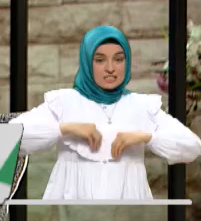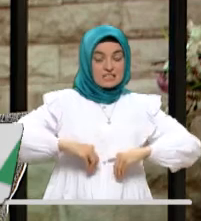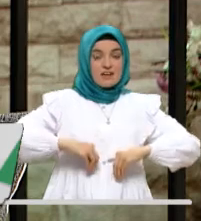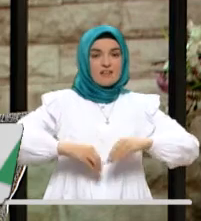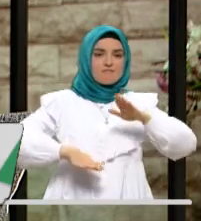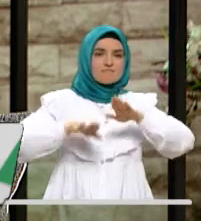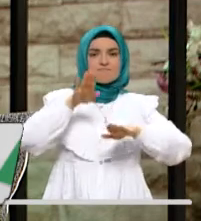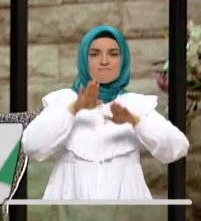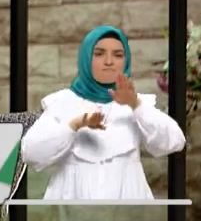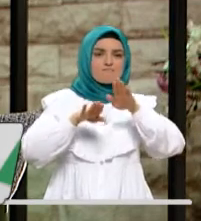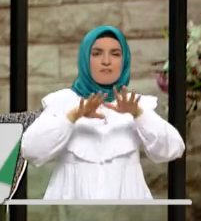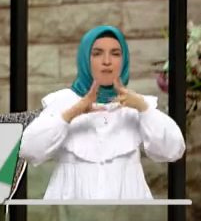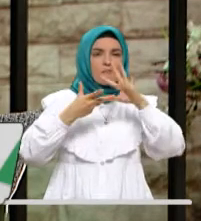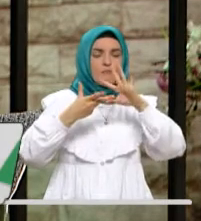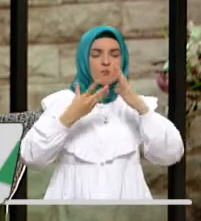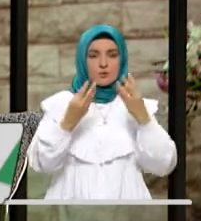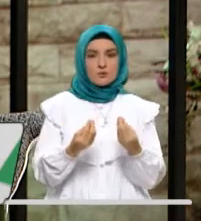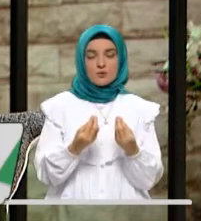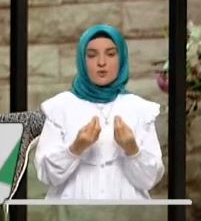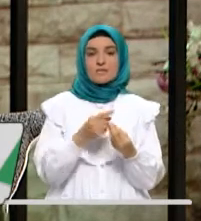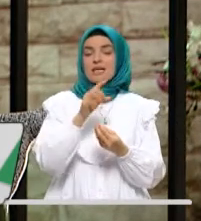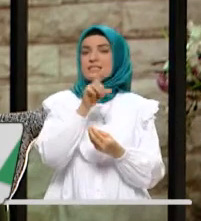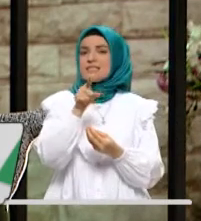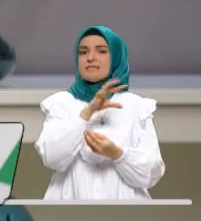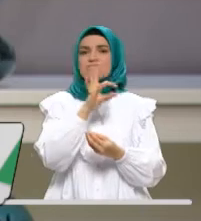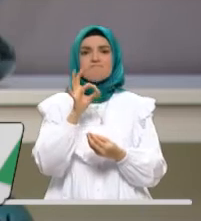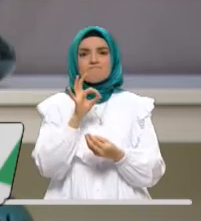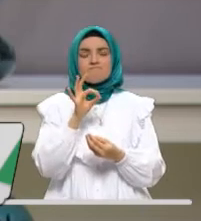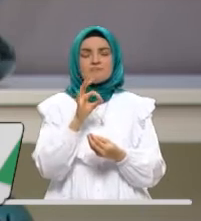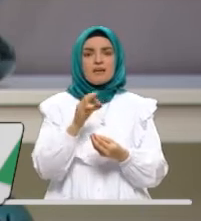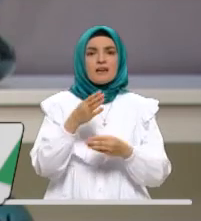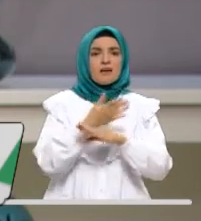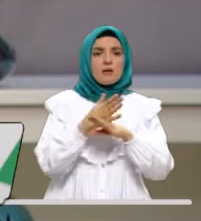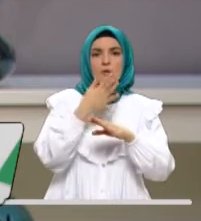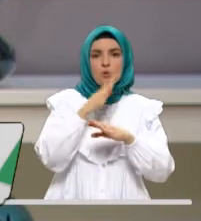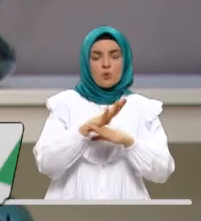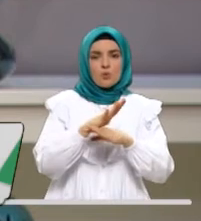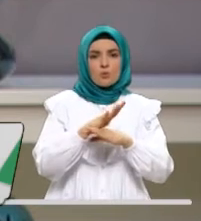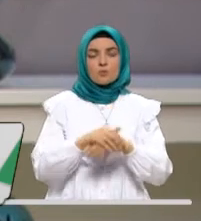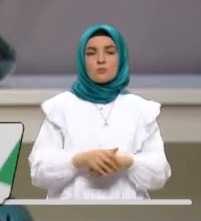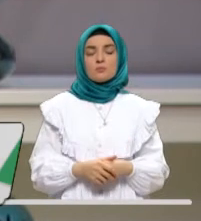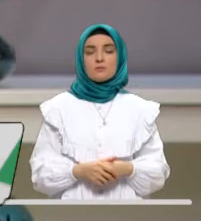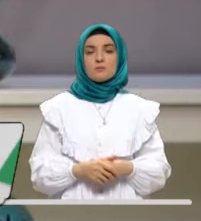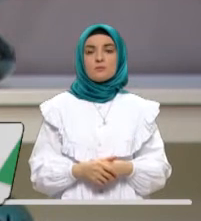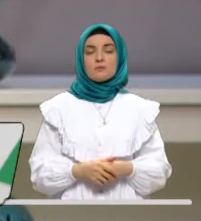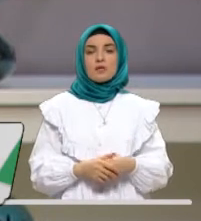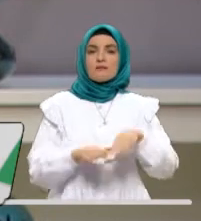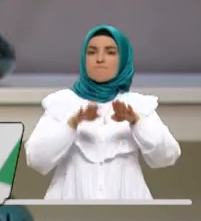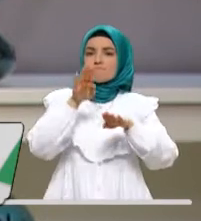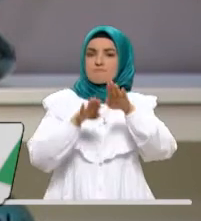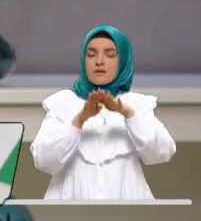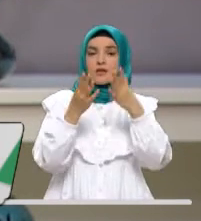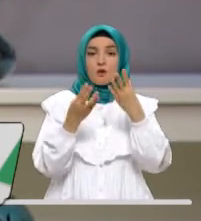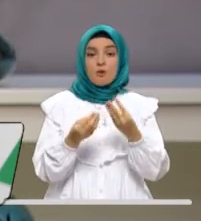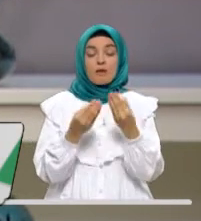bozuyor. Ve yani hiç sebepsiz. Eğer negatifin fazlaysa pozitif fazla olduğu için dengeleyebilir. Ama eğer